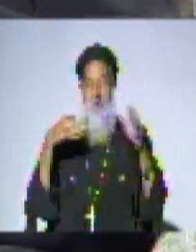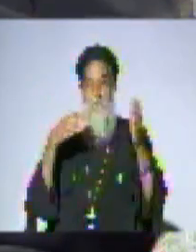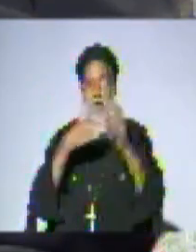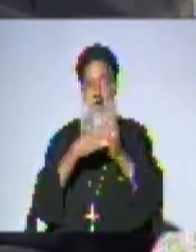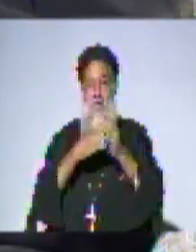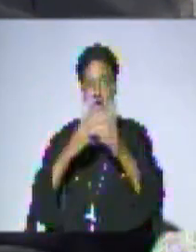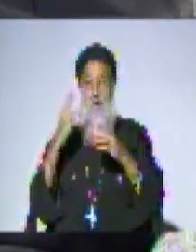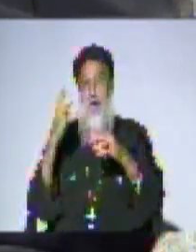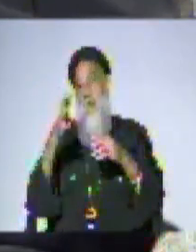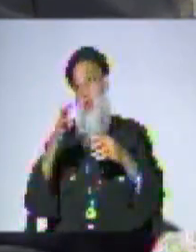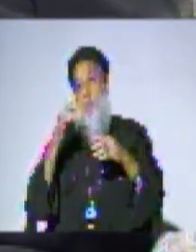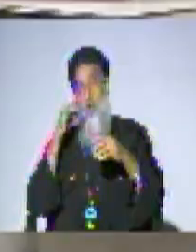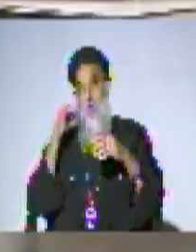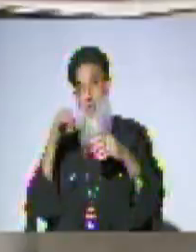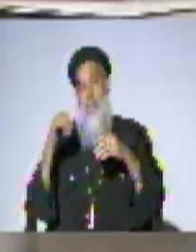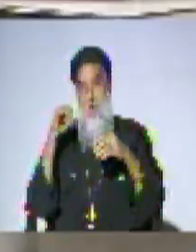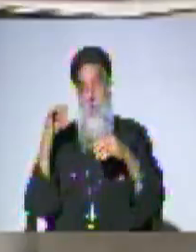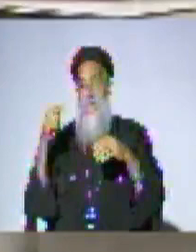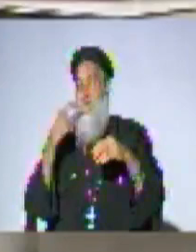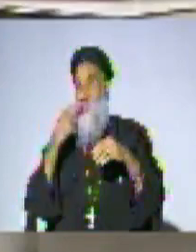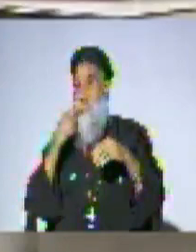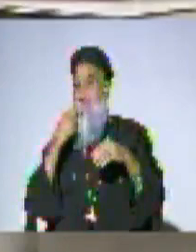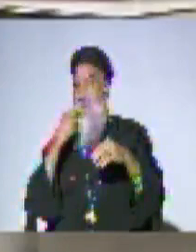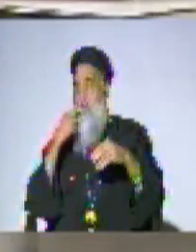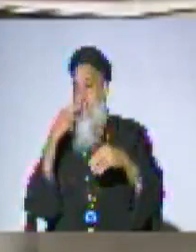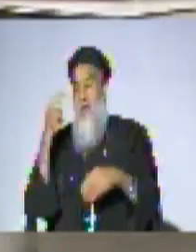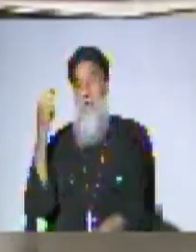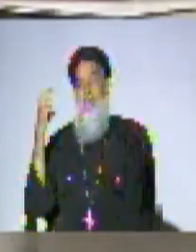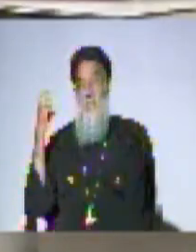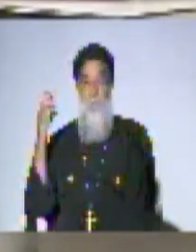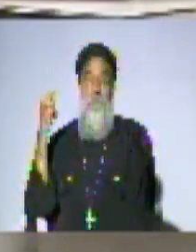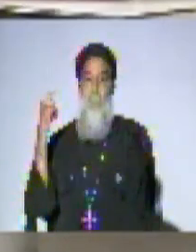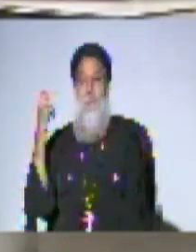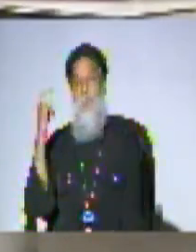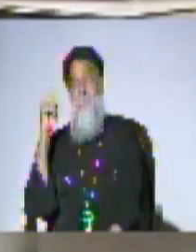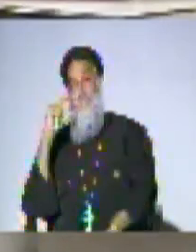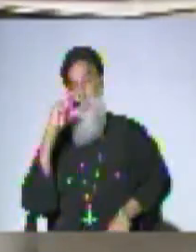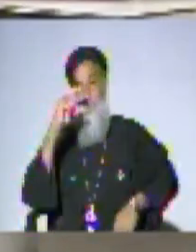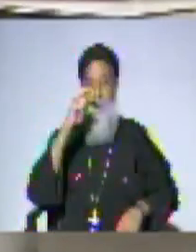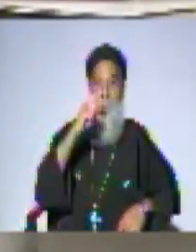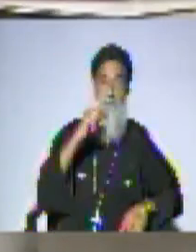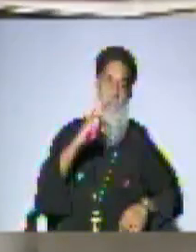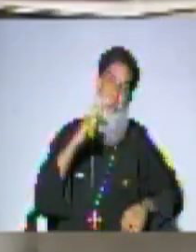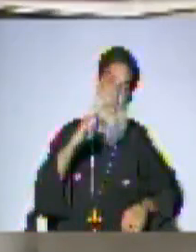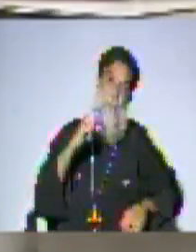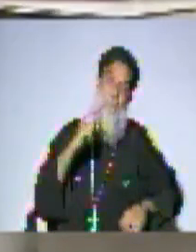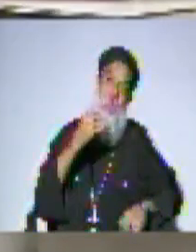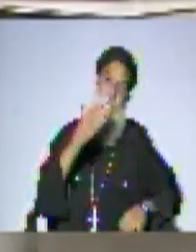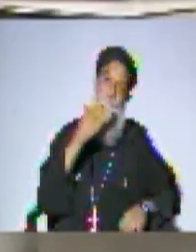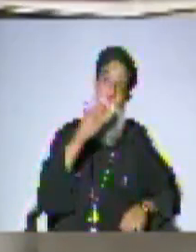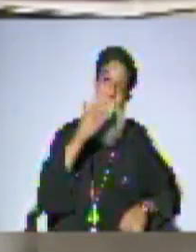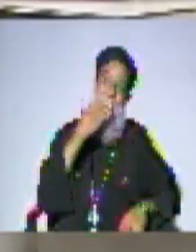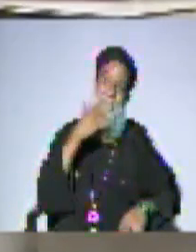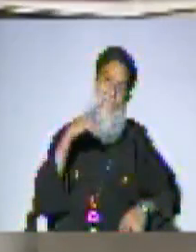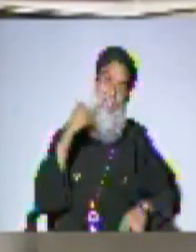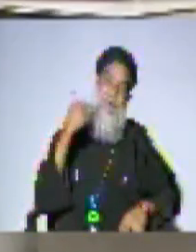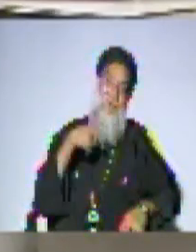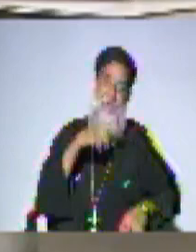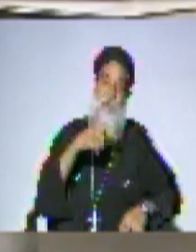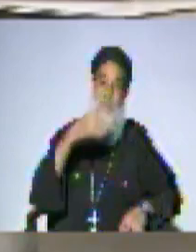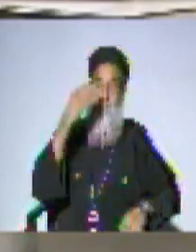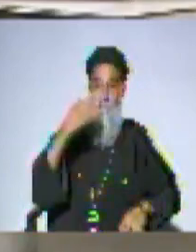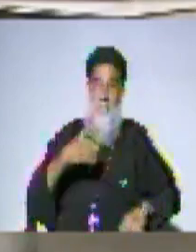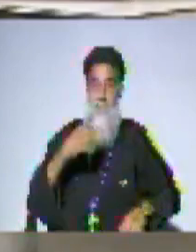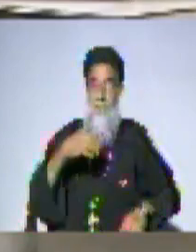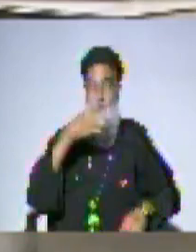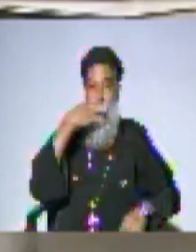الرابع. وعندنا في بعض في القداس البسيلي يقولوا صلاة صلح ثانية